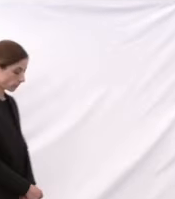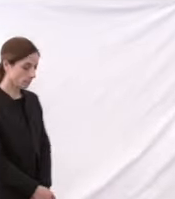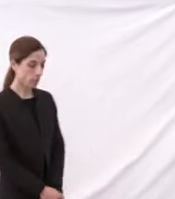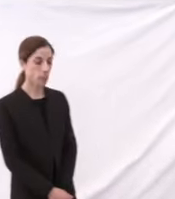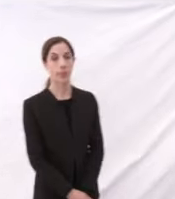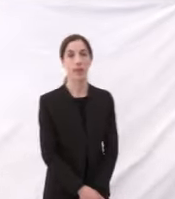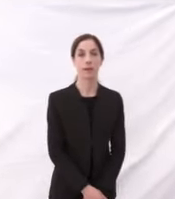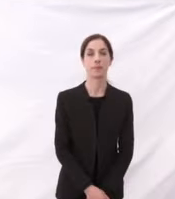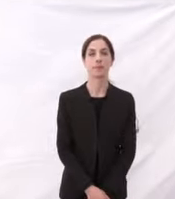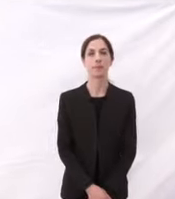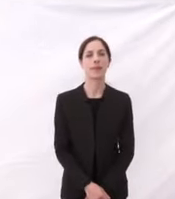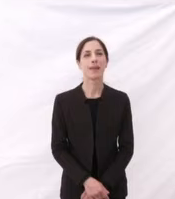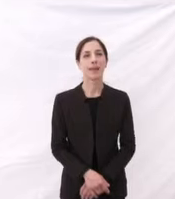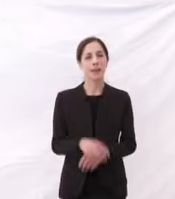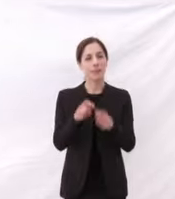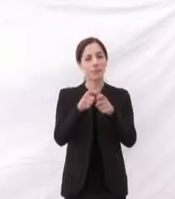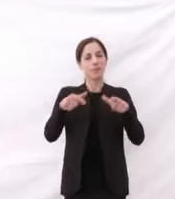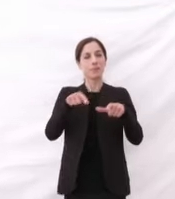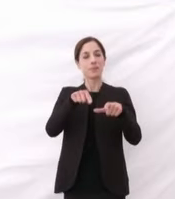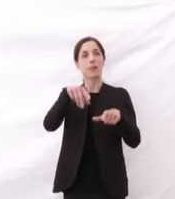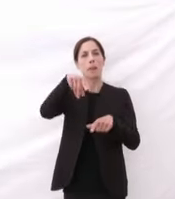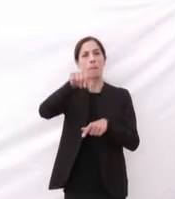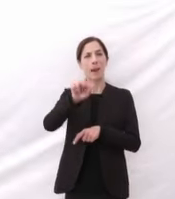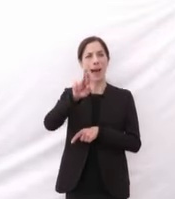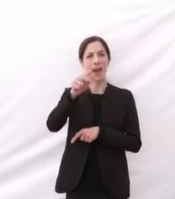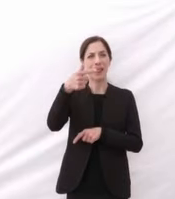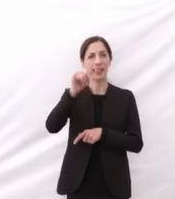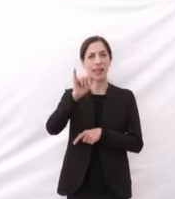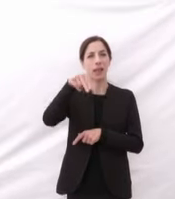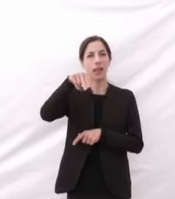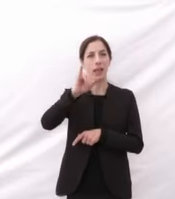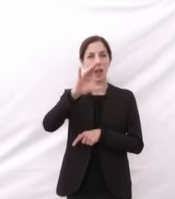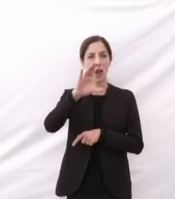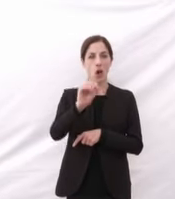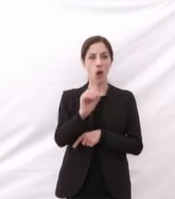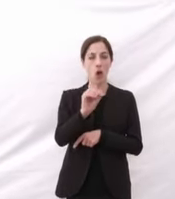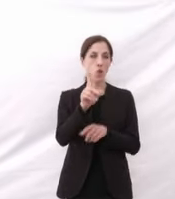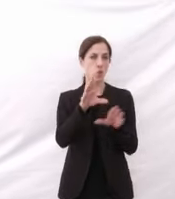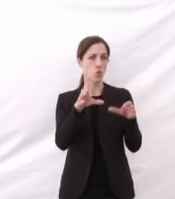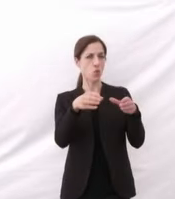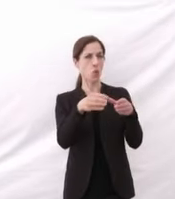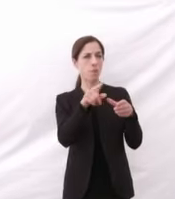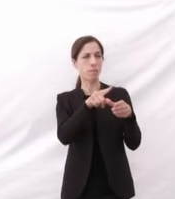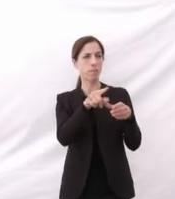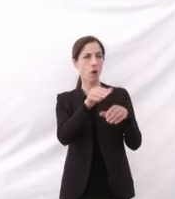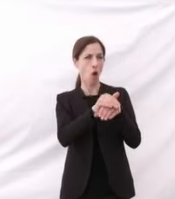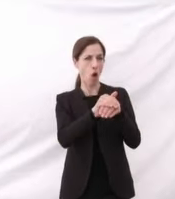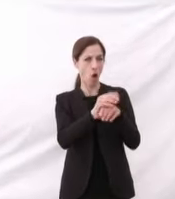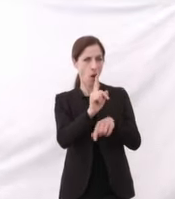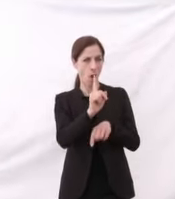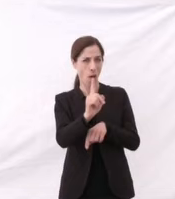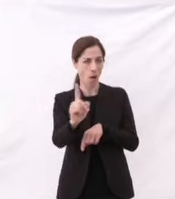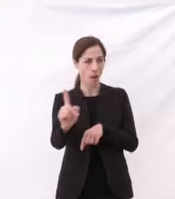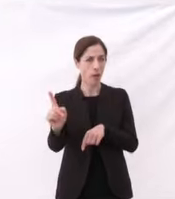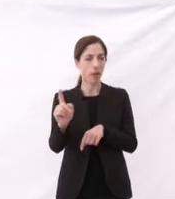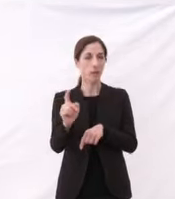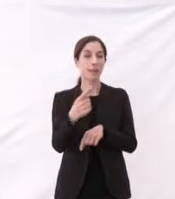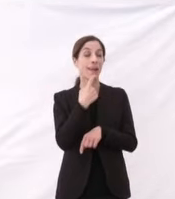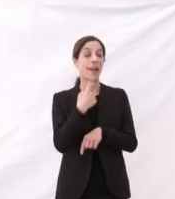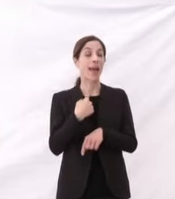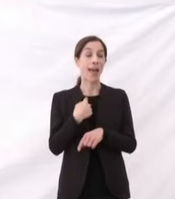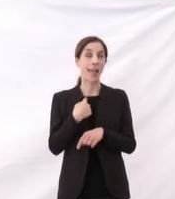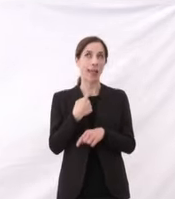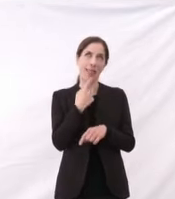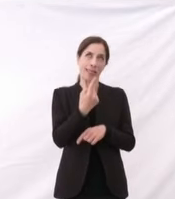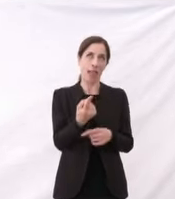A parte Nico, un gruppo di vostri compagni ha detto che